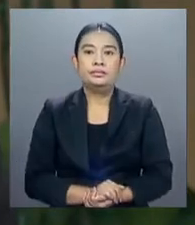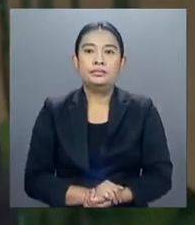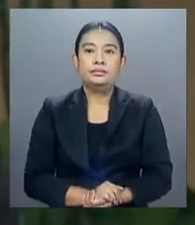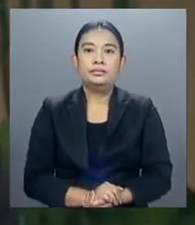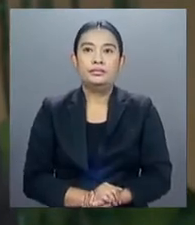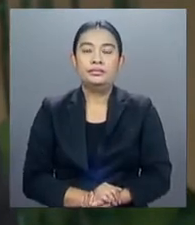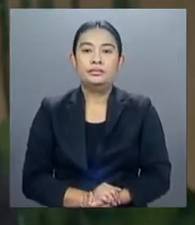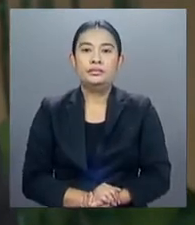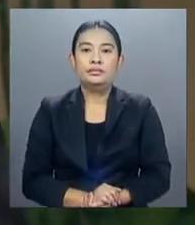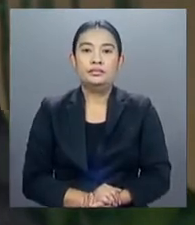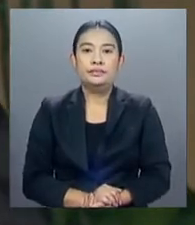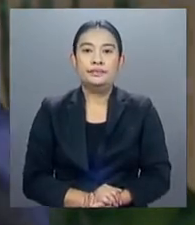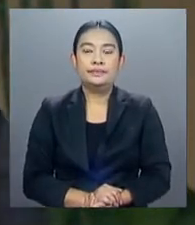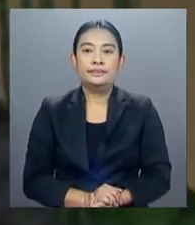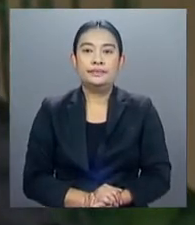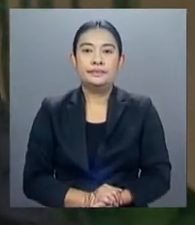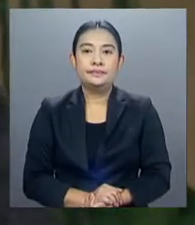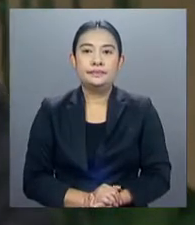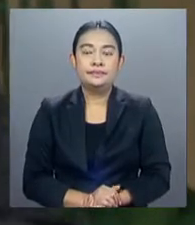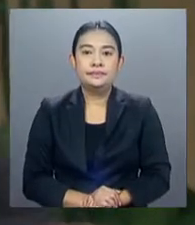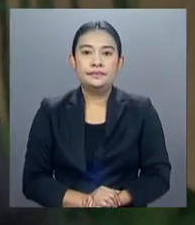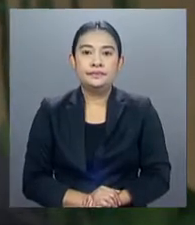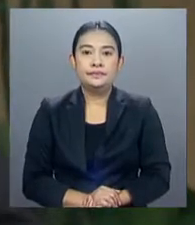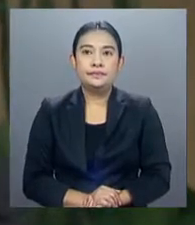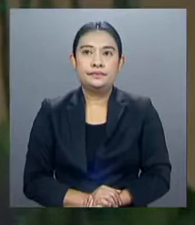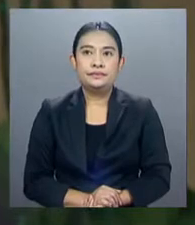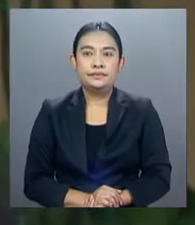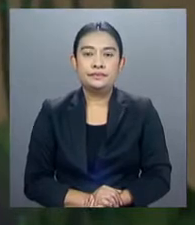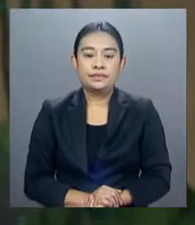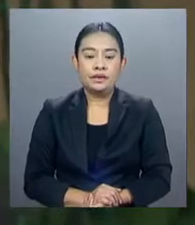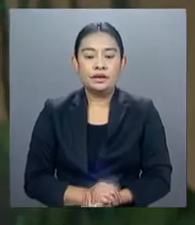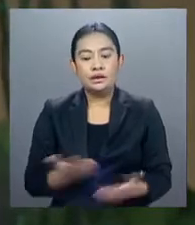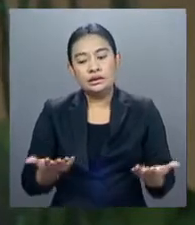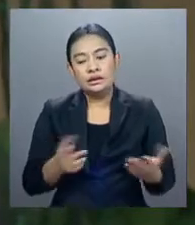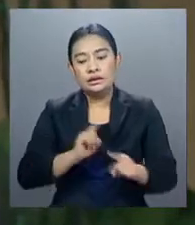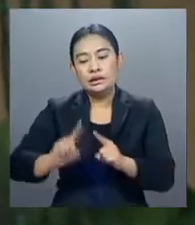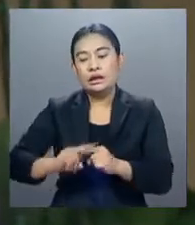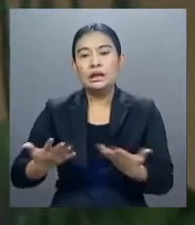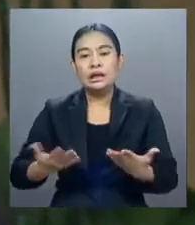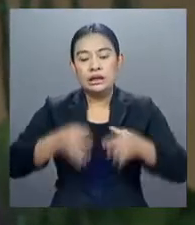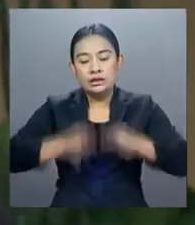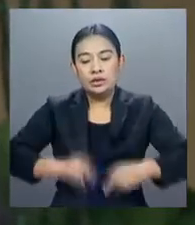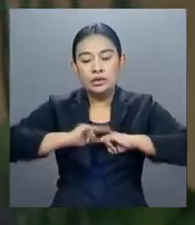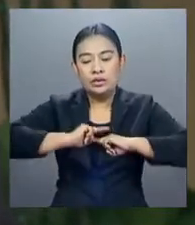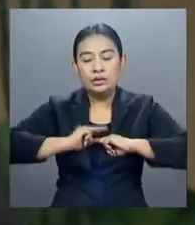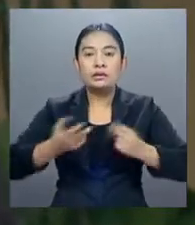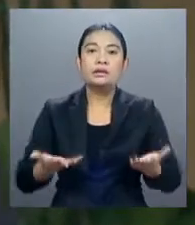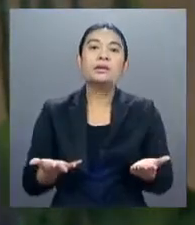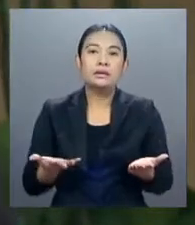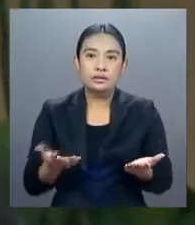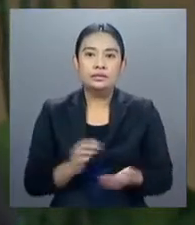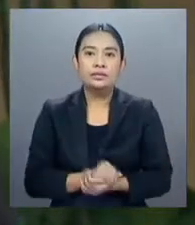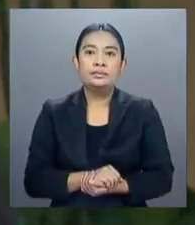คืออะไรก็ใช้ความตัดสินเองกันหมดอะนะมันจะผิดจะถูกเขามีเขาฟ้องเขาไ